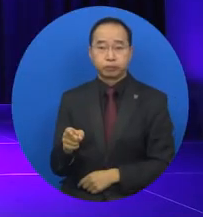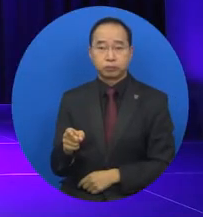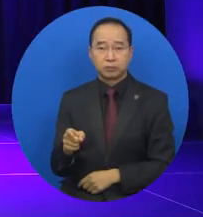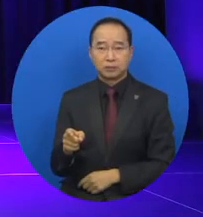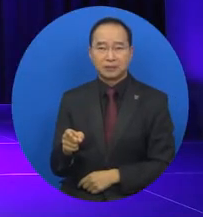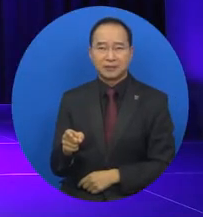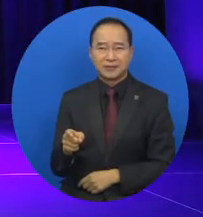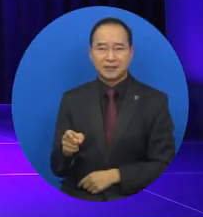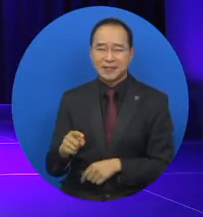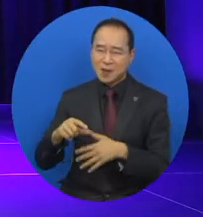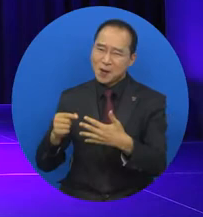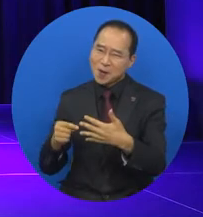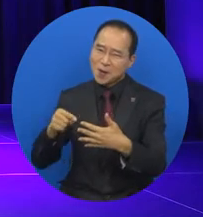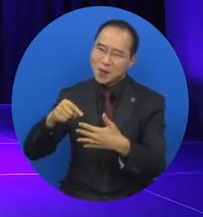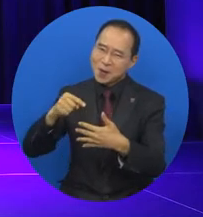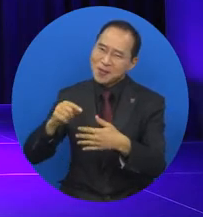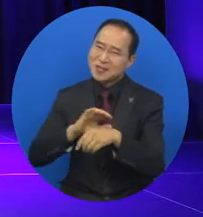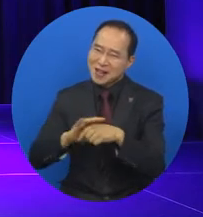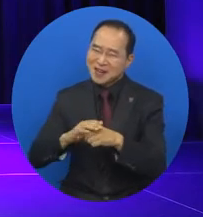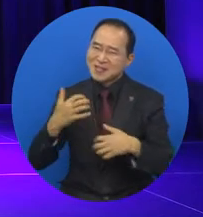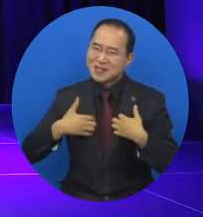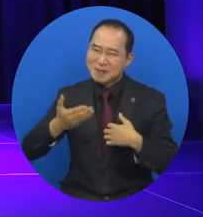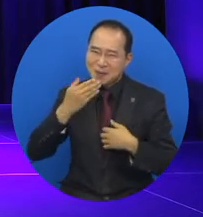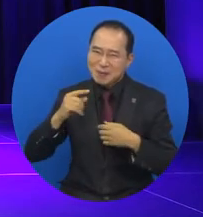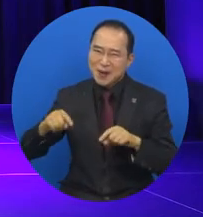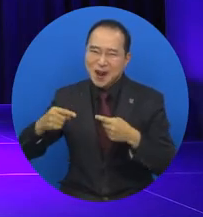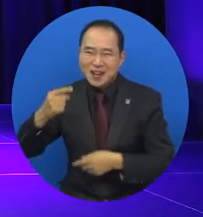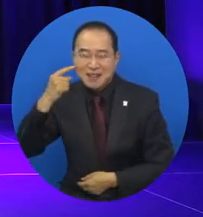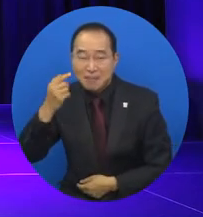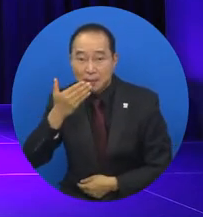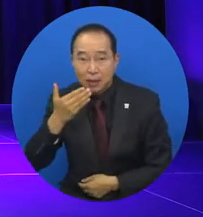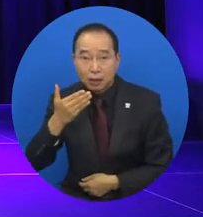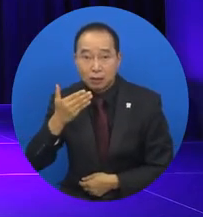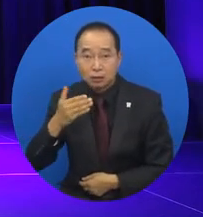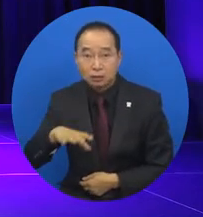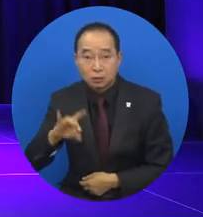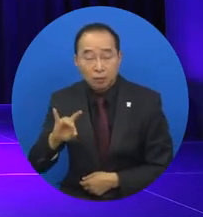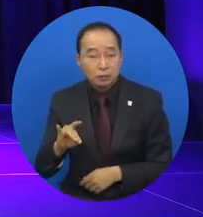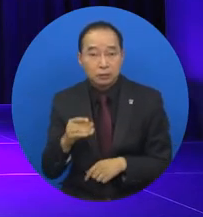즐겁게 저는 이 과정을 해나가리라고 굳게 마음을 먹고 시작을 하였지만